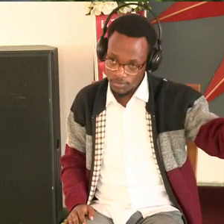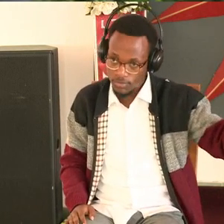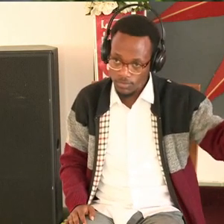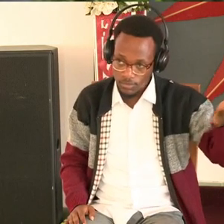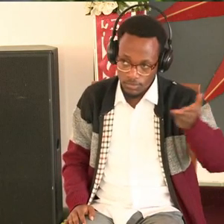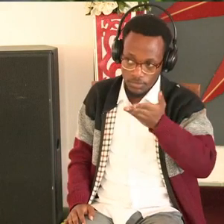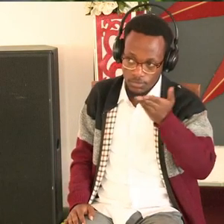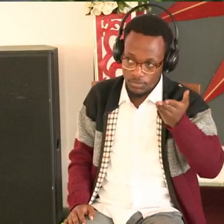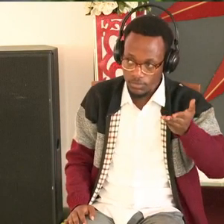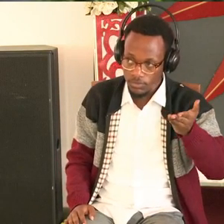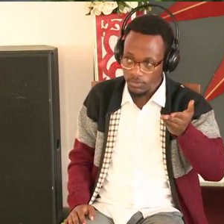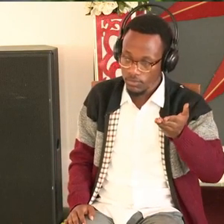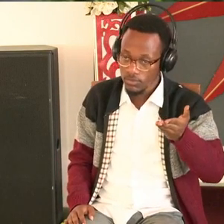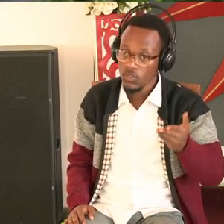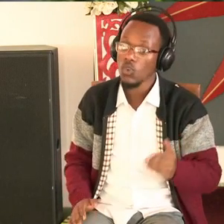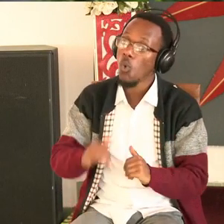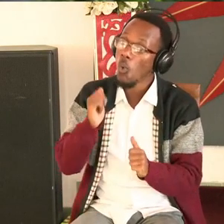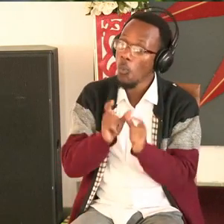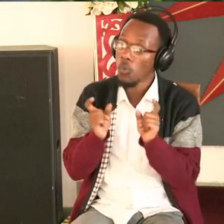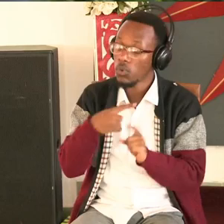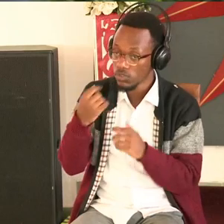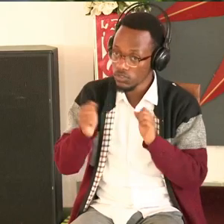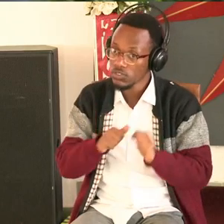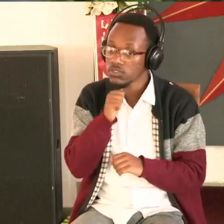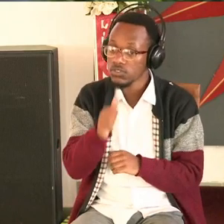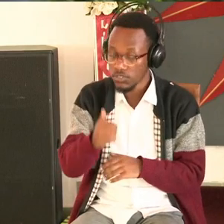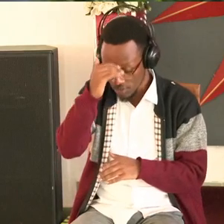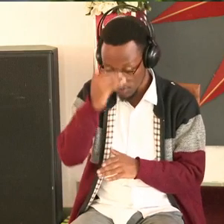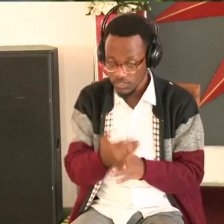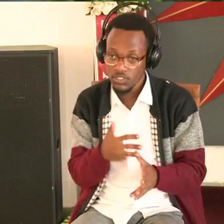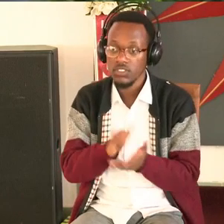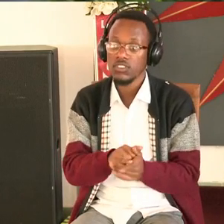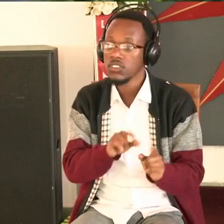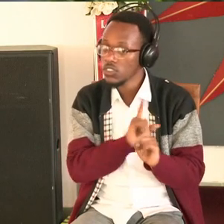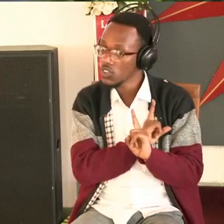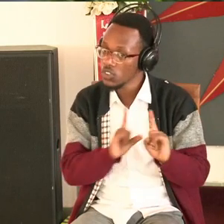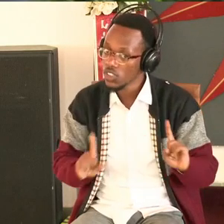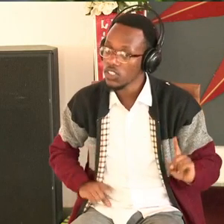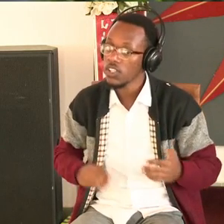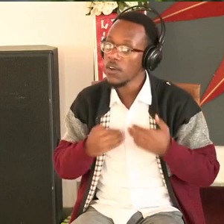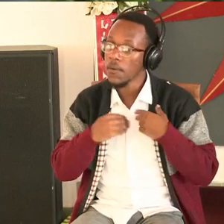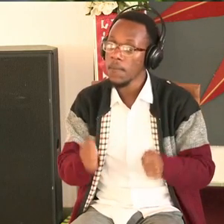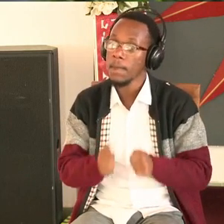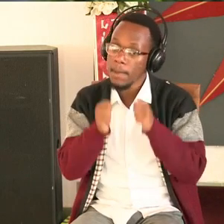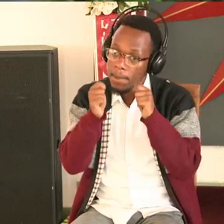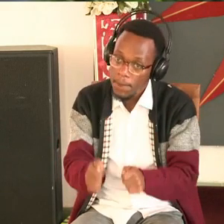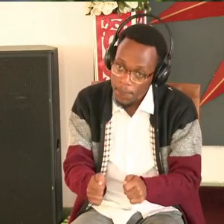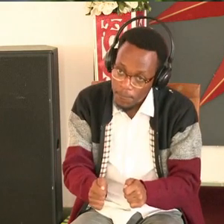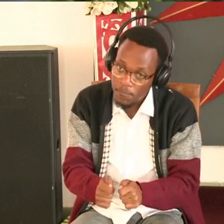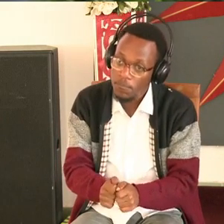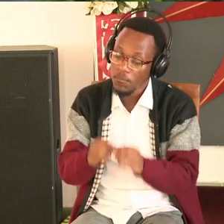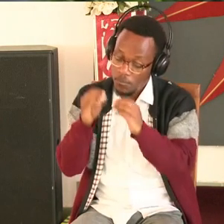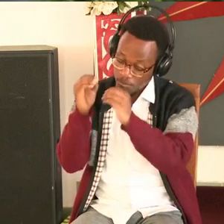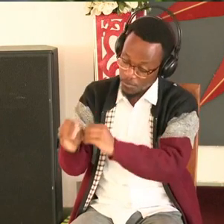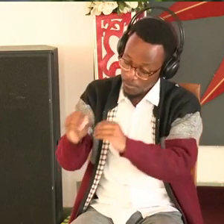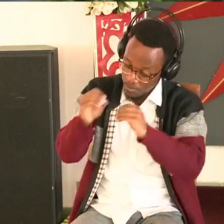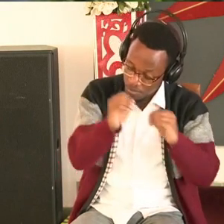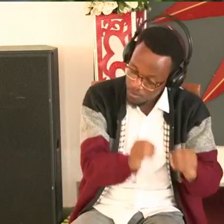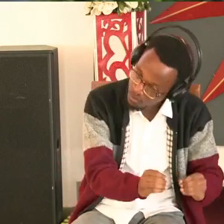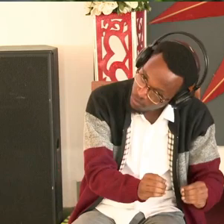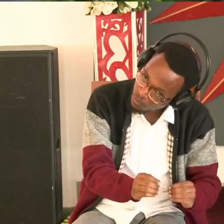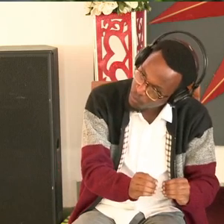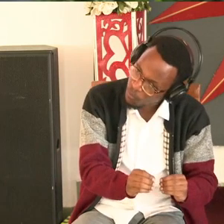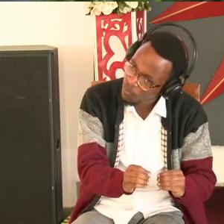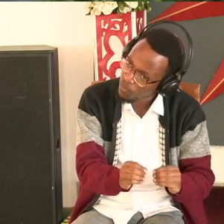celui qui ne peut pas croire yuko udashobora kwizera a donné udashobora kwizera yuko Imana